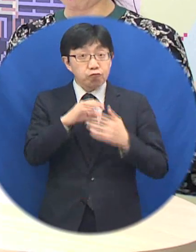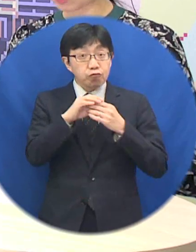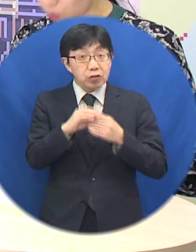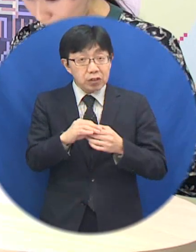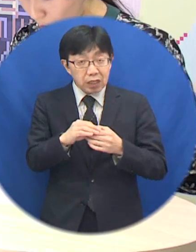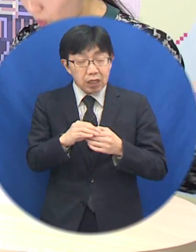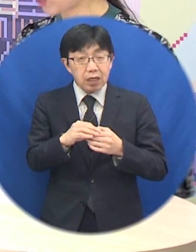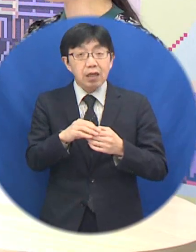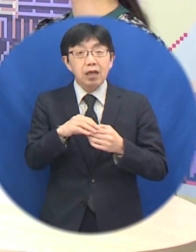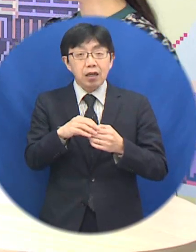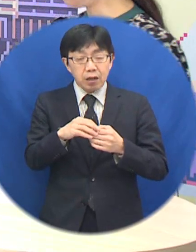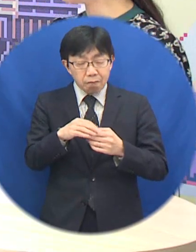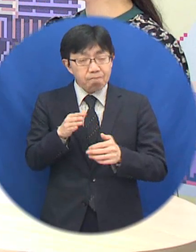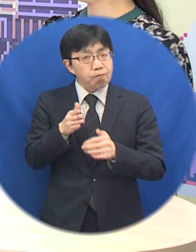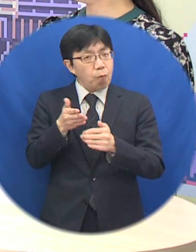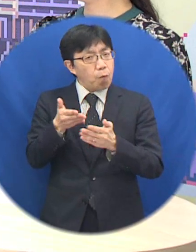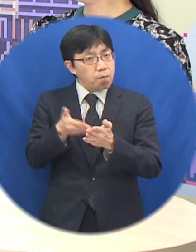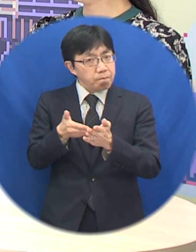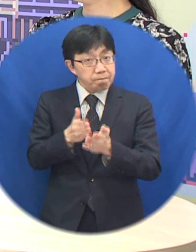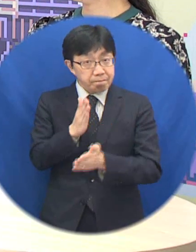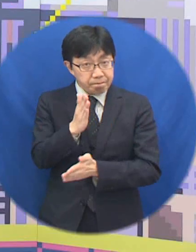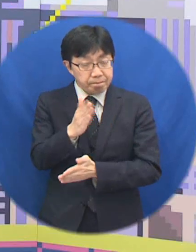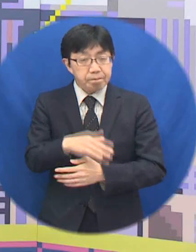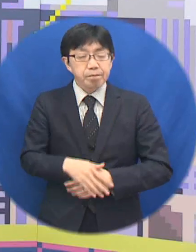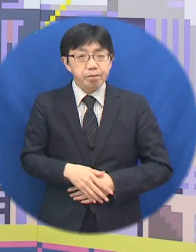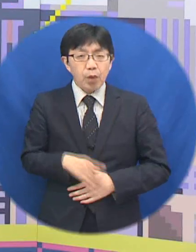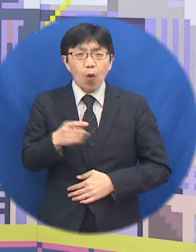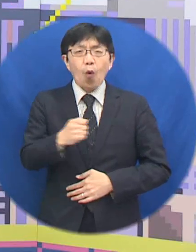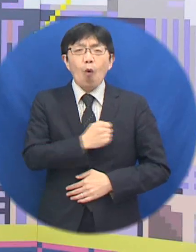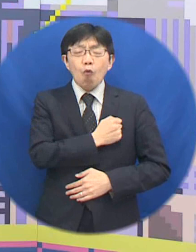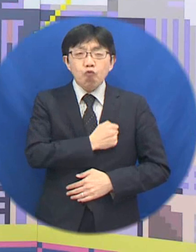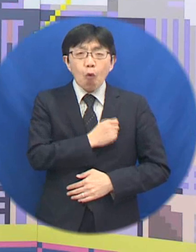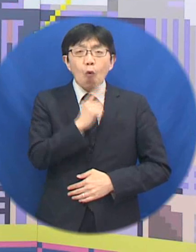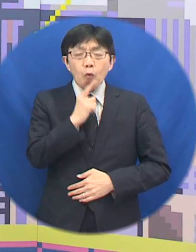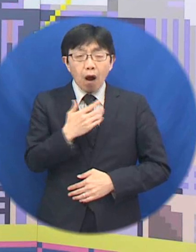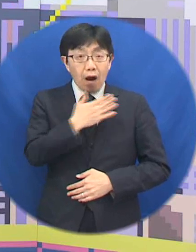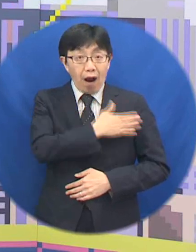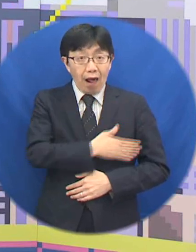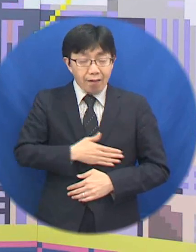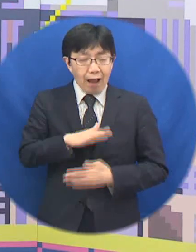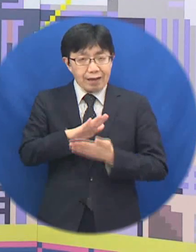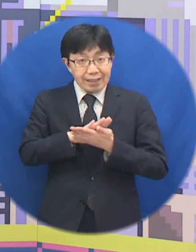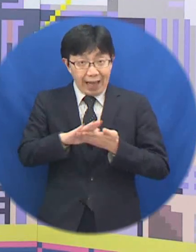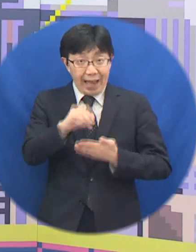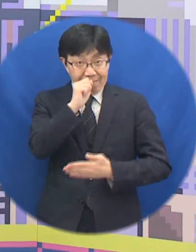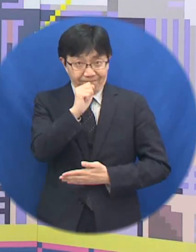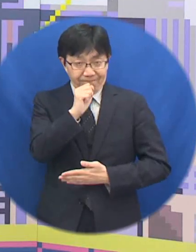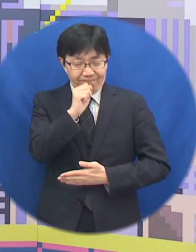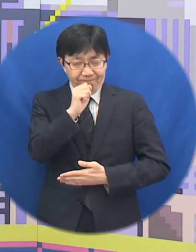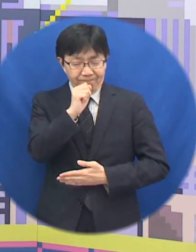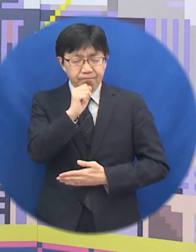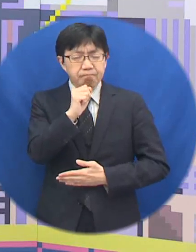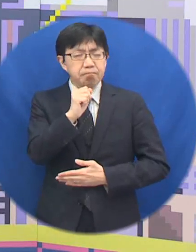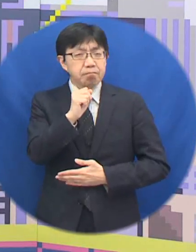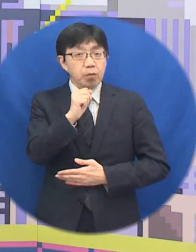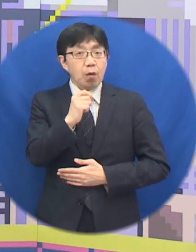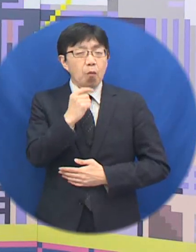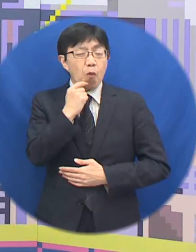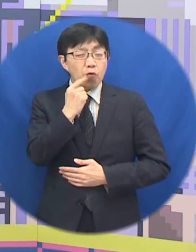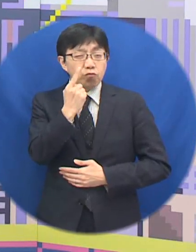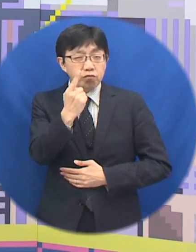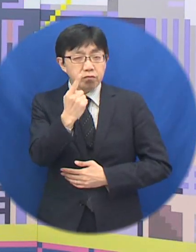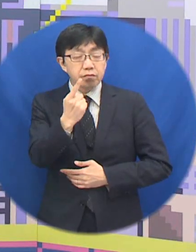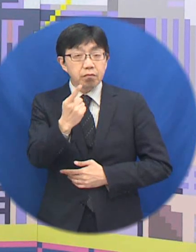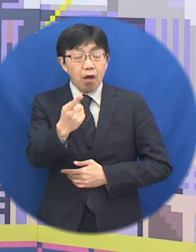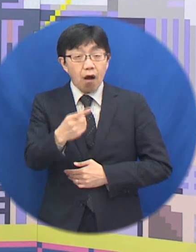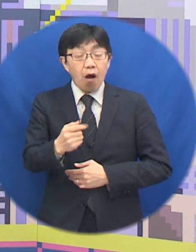援のまとめをお願いします。 はい、入浴はですね、もちろん体の衛生というところもあるんですが、精神衛生のためにも